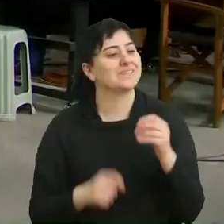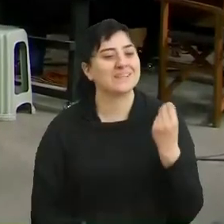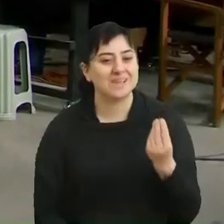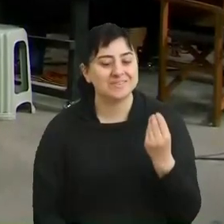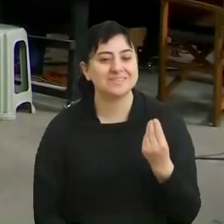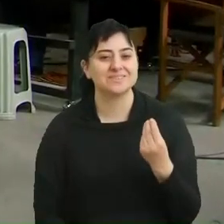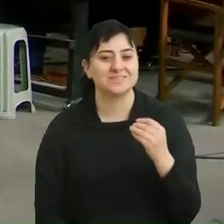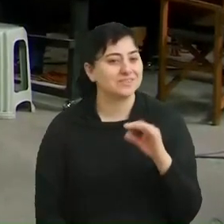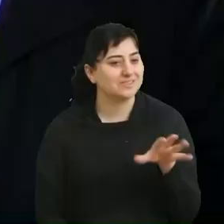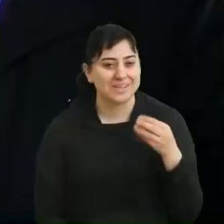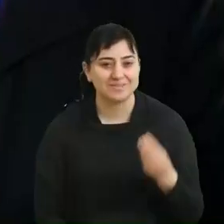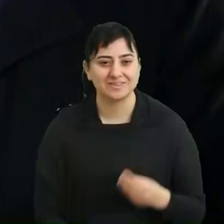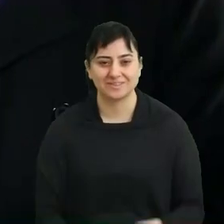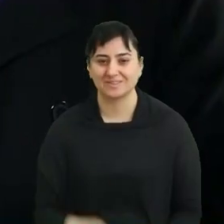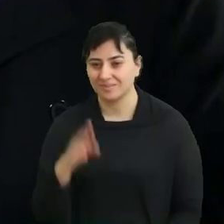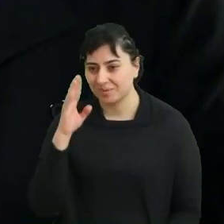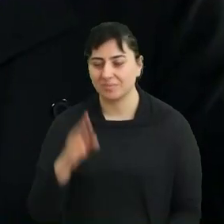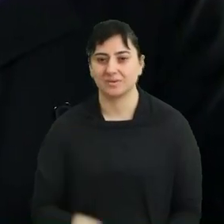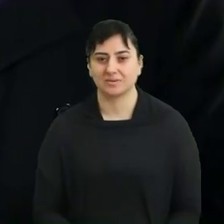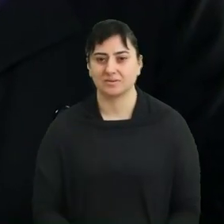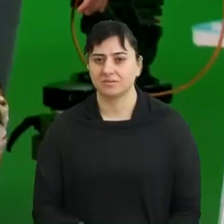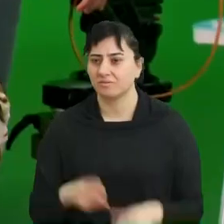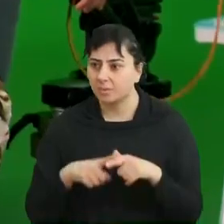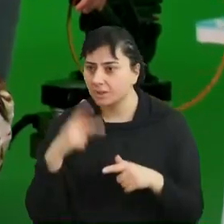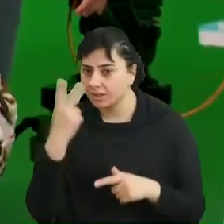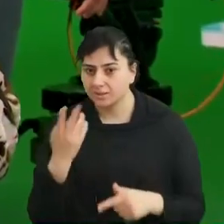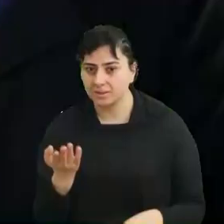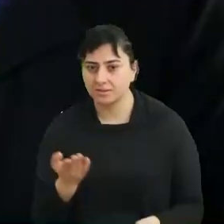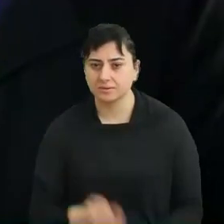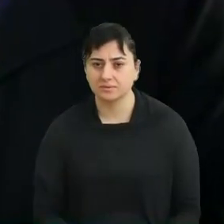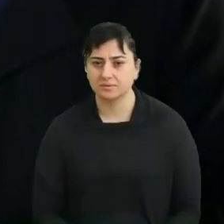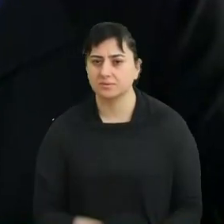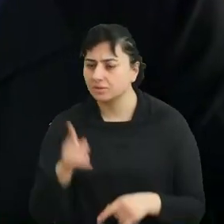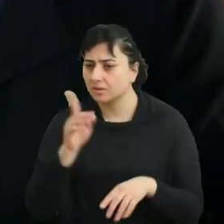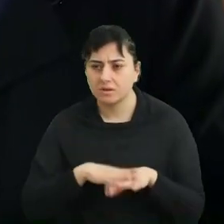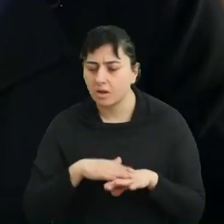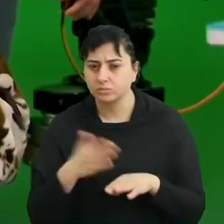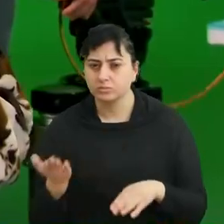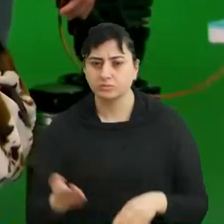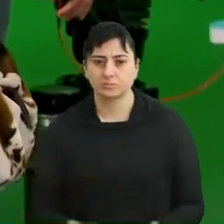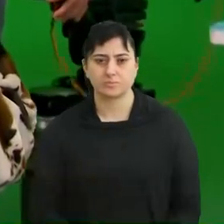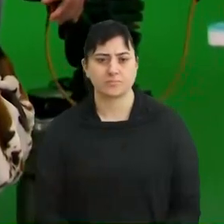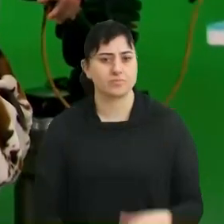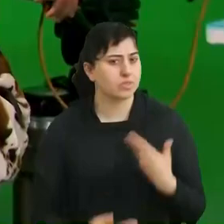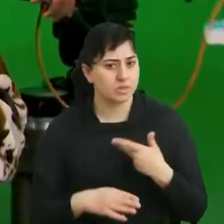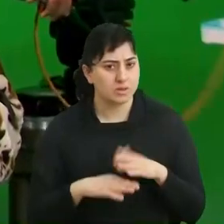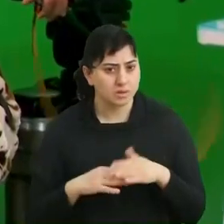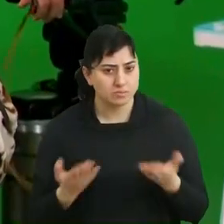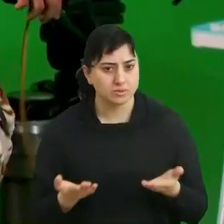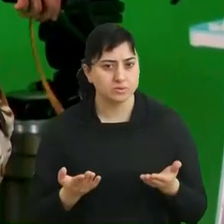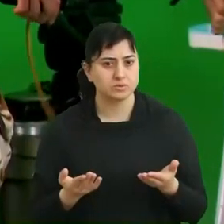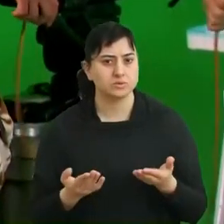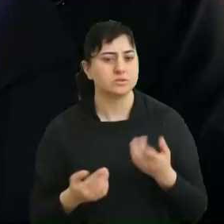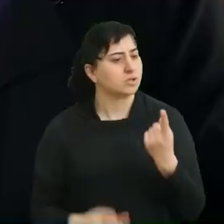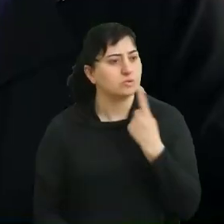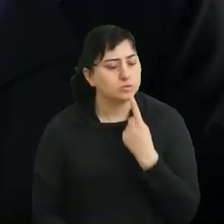Nurhan. Merhaba çocuğum, merhaba. Merhaba. Fatma teyze, sen ne arıyorsun burada? Ne demek ne arıyorsun oğlum? Sen